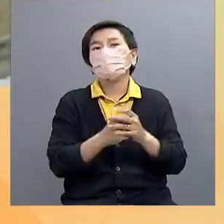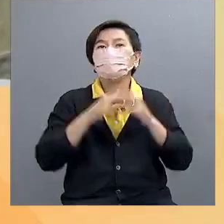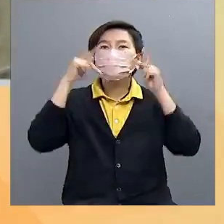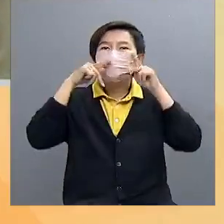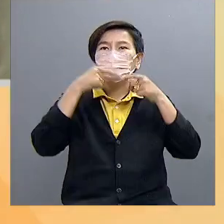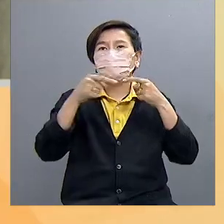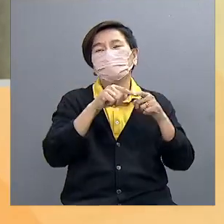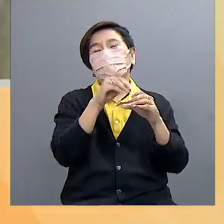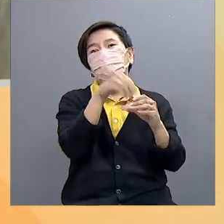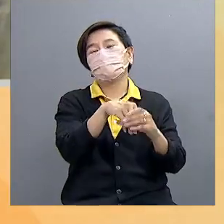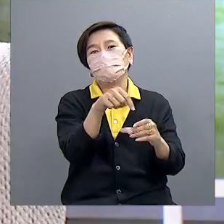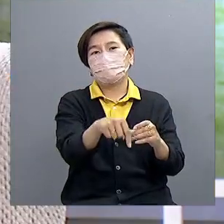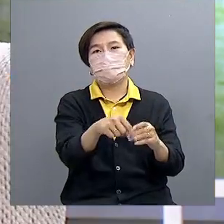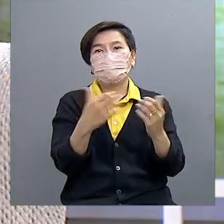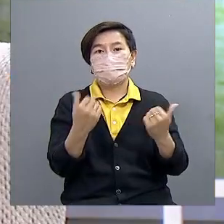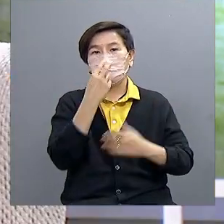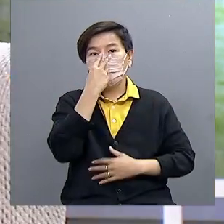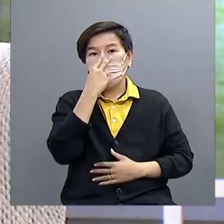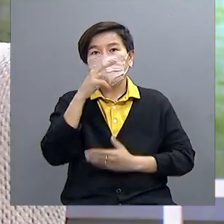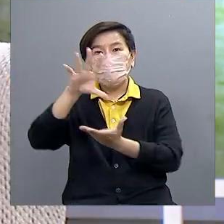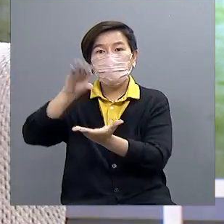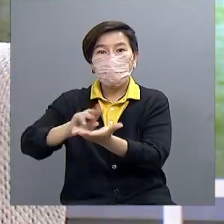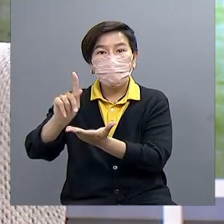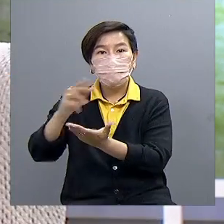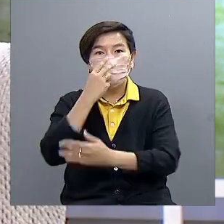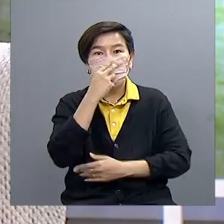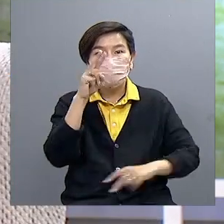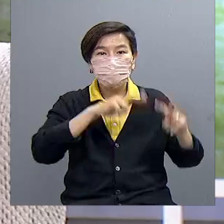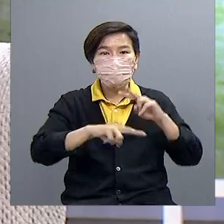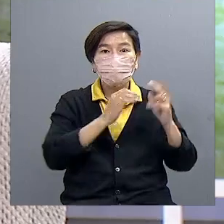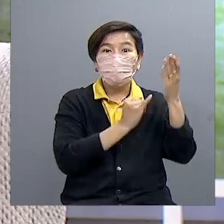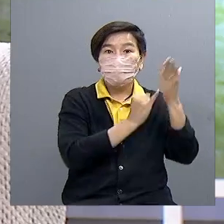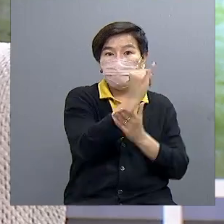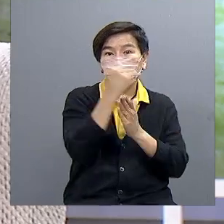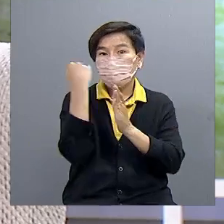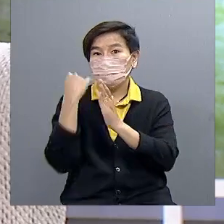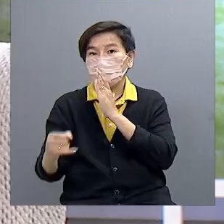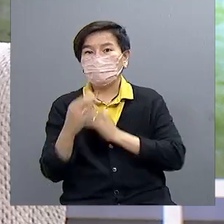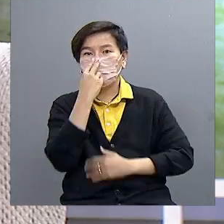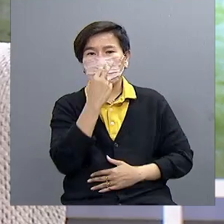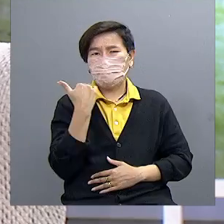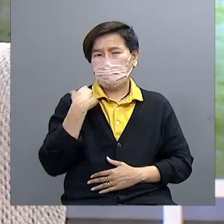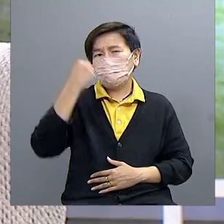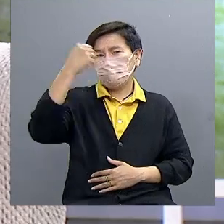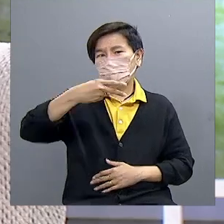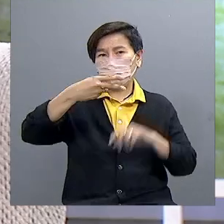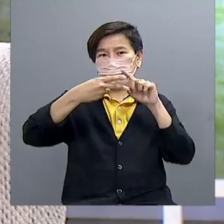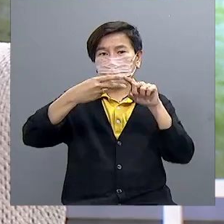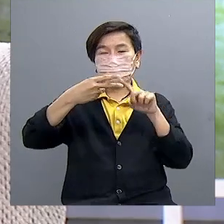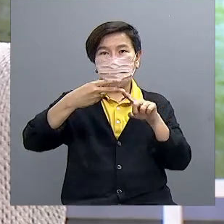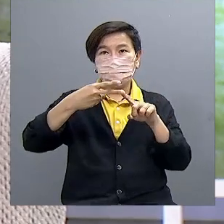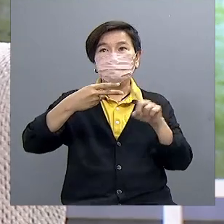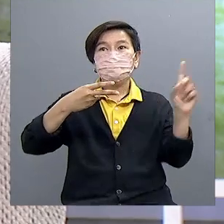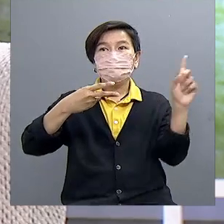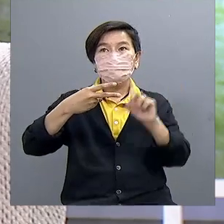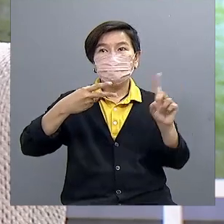จากนี้คุณผู้ชมไปตรวจสอบข้อมูลชัวร์หรือมั่วกันหน่อยมี2เรื่องให้ได้ตรวจสอบกันน่าสนใจมากคุณผู้ชมทั้งในเรื่องว่าห้ามนักบิน